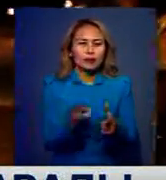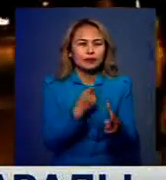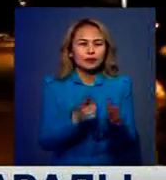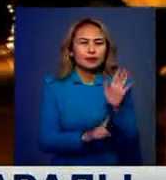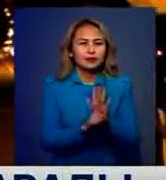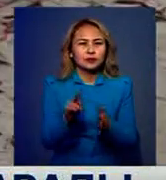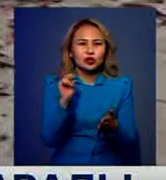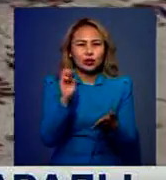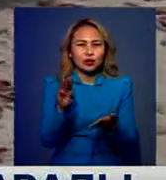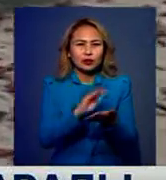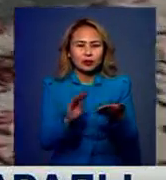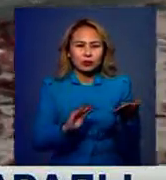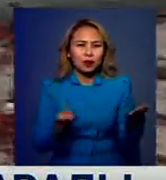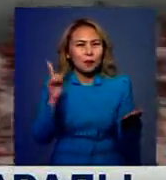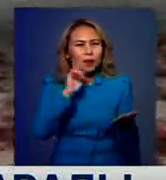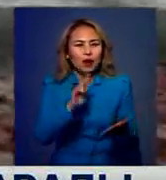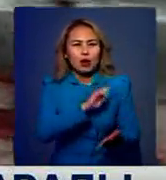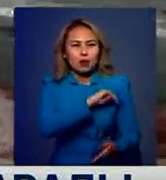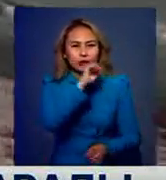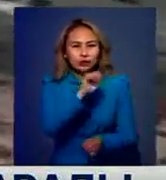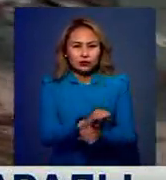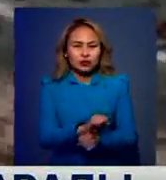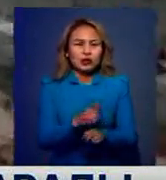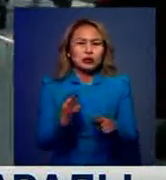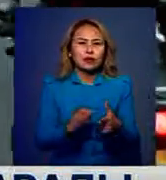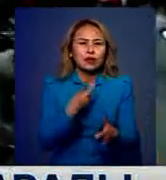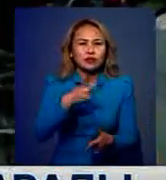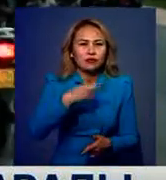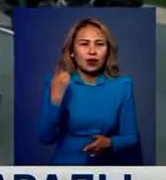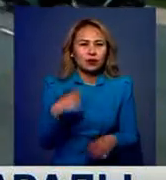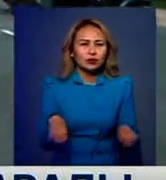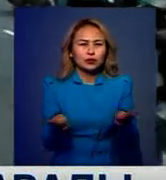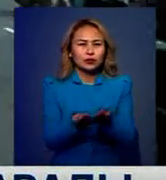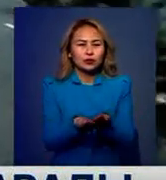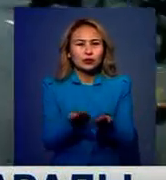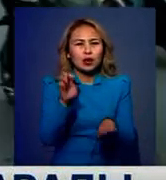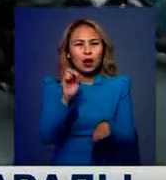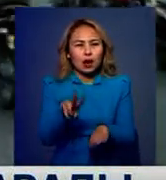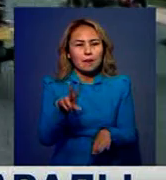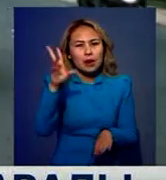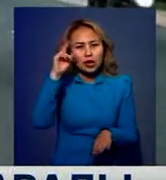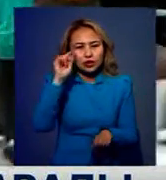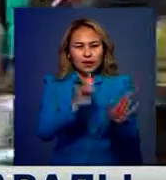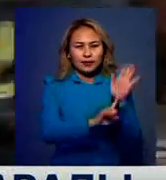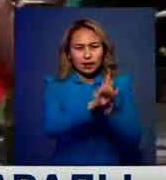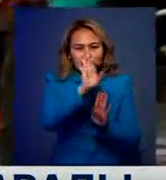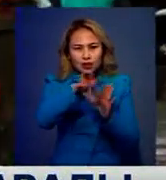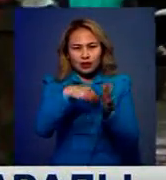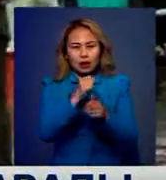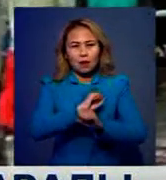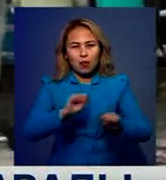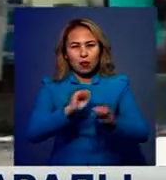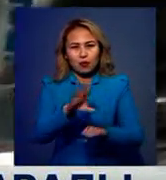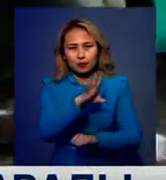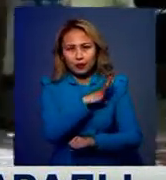және WhatsApp бағдарламалар уақытша жұмыс істемейді. Айта кетейік, елде мұндай жағдай 21 сәуірде басталып, бірқатар жарылыстар